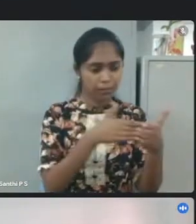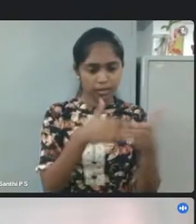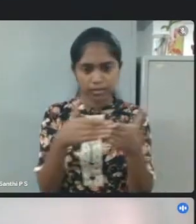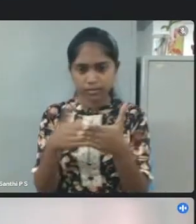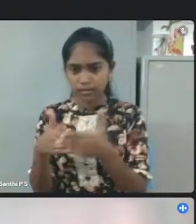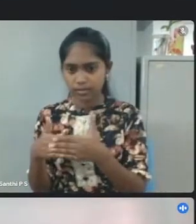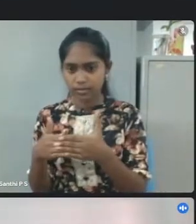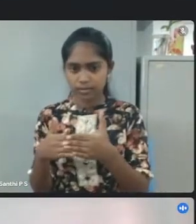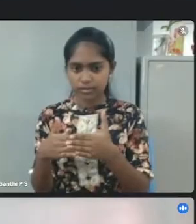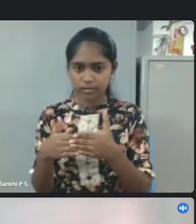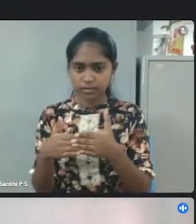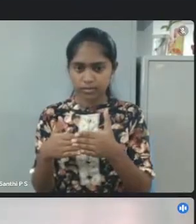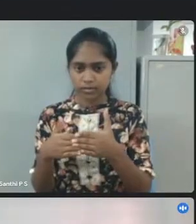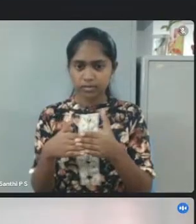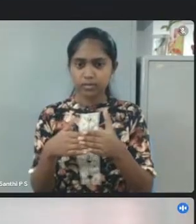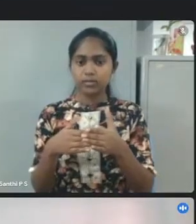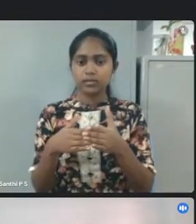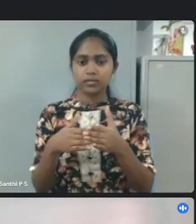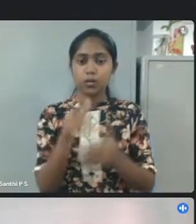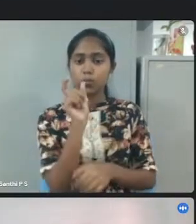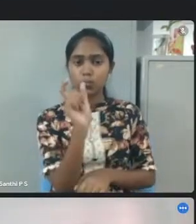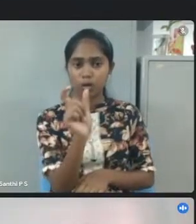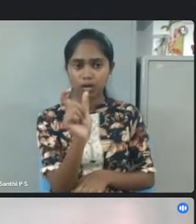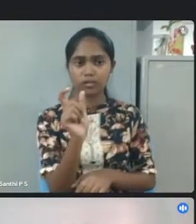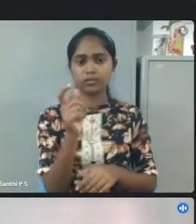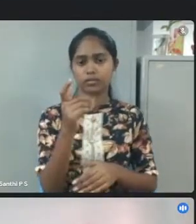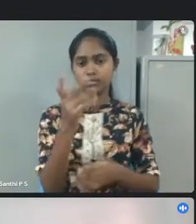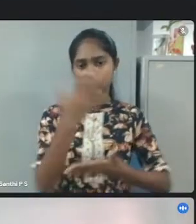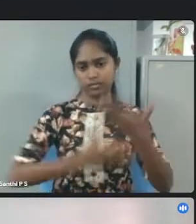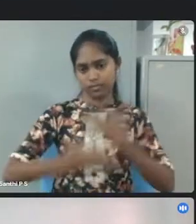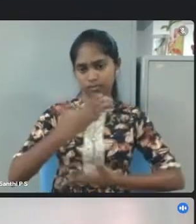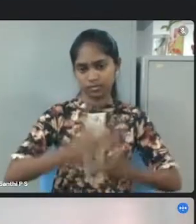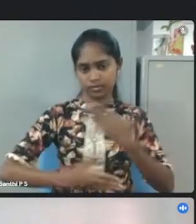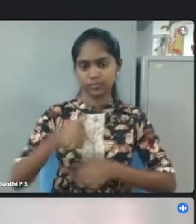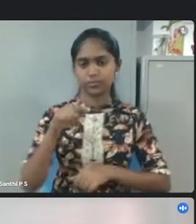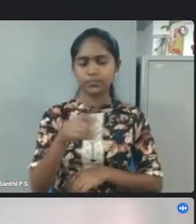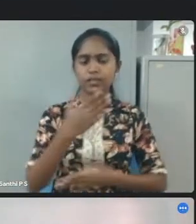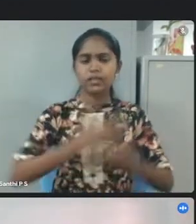ഒരു വാക്കാണ്. അങ്ങനെ ഭിന്നശേഷിയുള്ള ഒരു വ്യക്തി എന്ന് പറയുമ്പോൾ അത് ഏത് തരത്തിലുള്ള